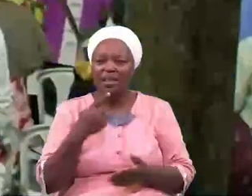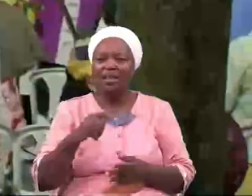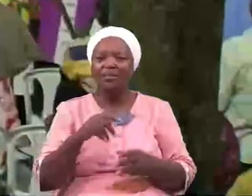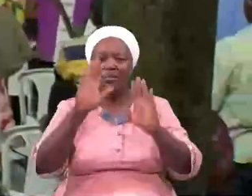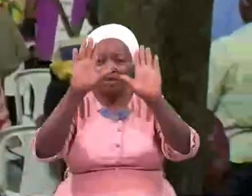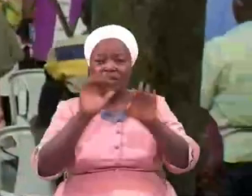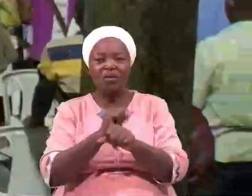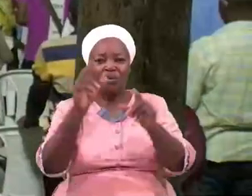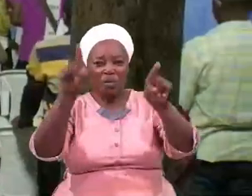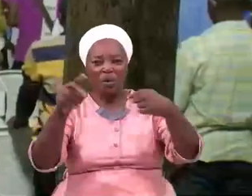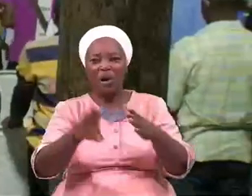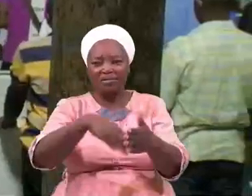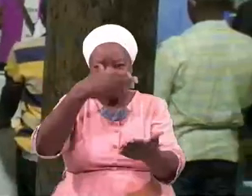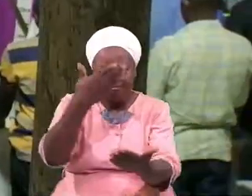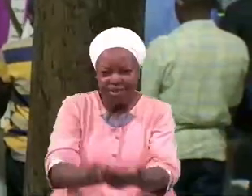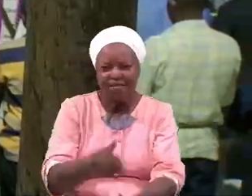Le miracle viendra.